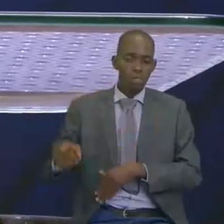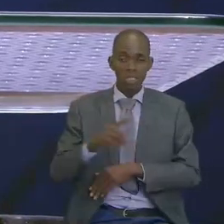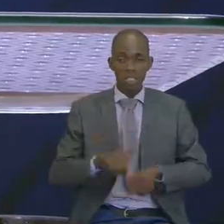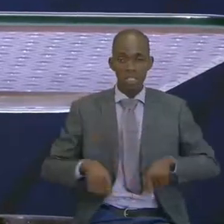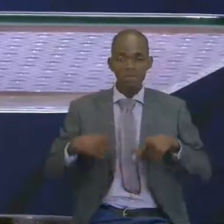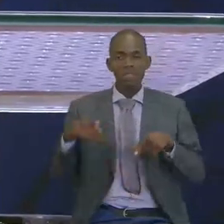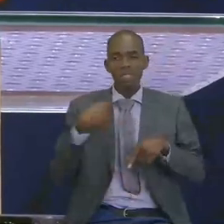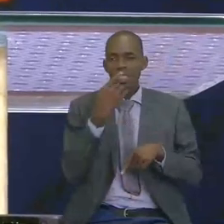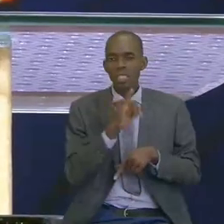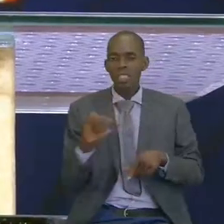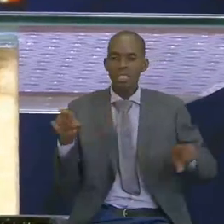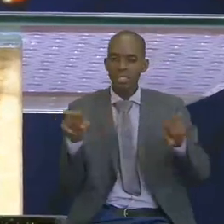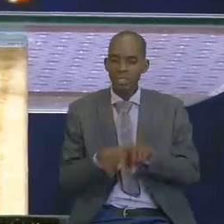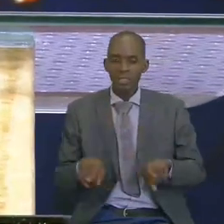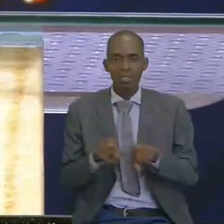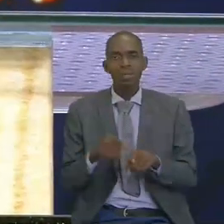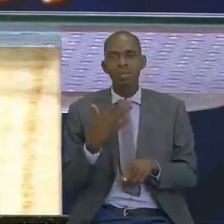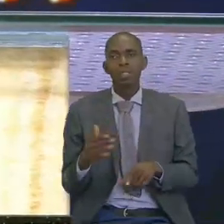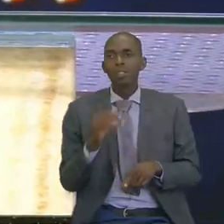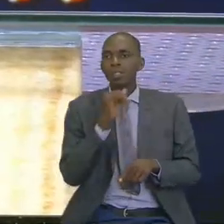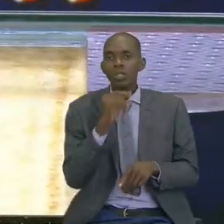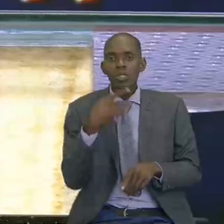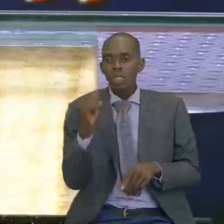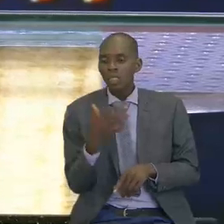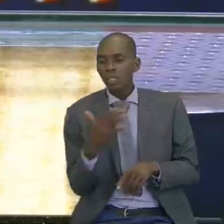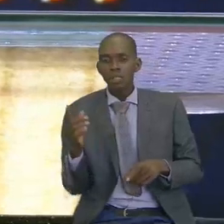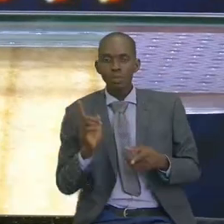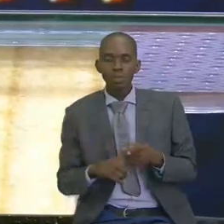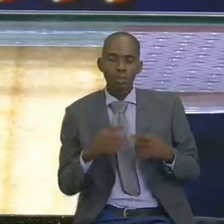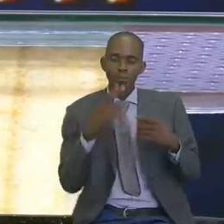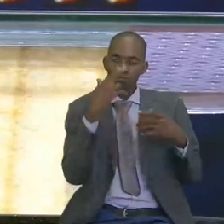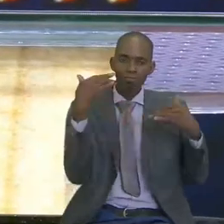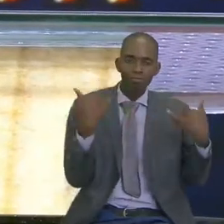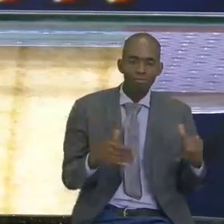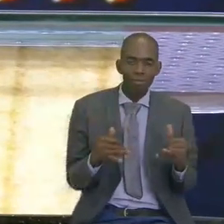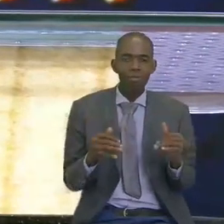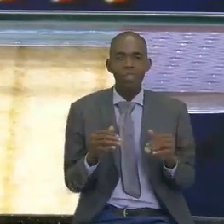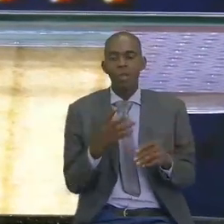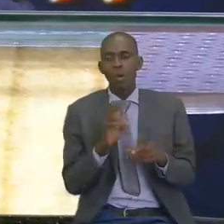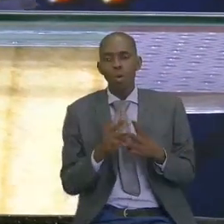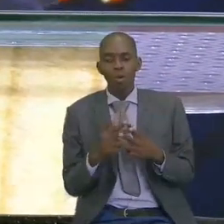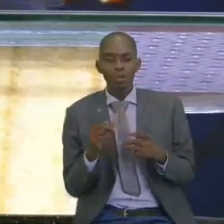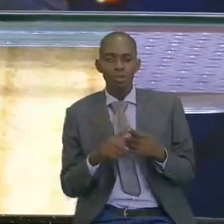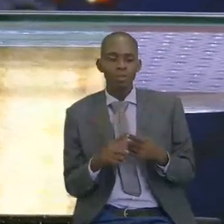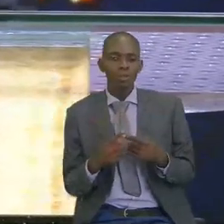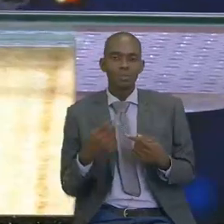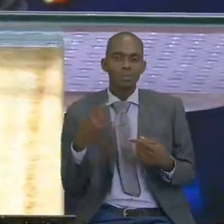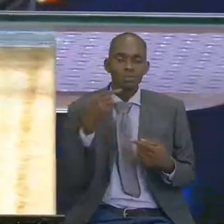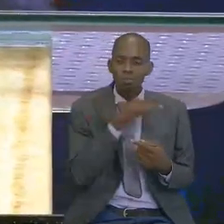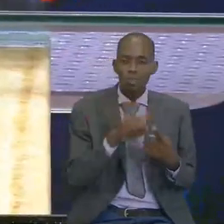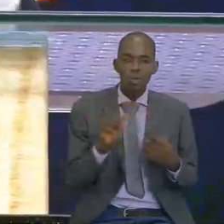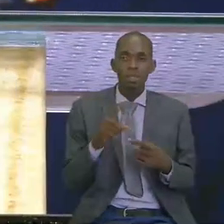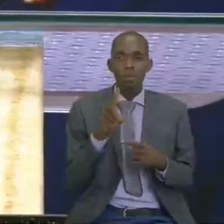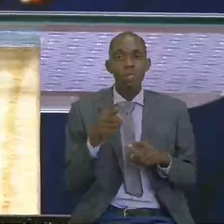disent la même chose. Ils ne disent rien pour séduire quelqu'un, pour égayer quelqu'un. Ils sont